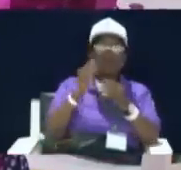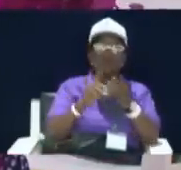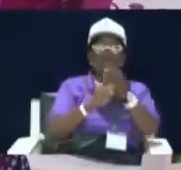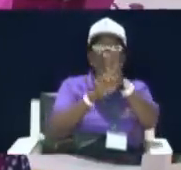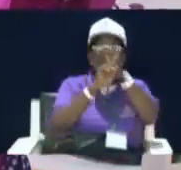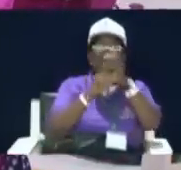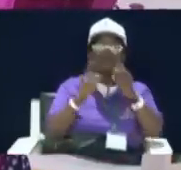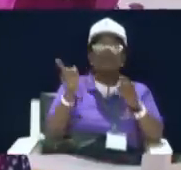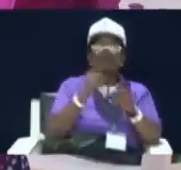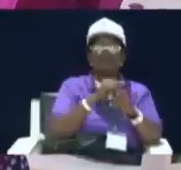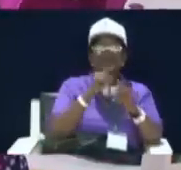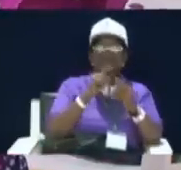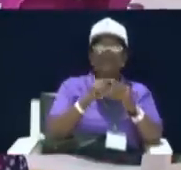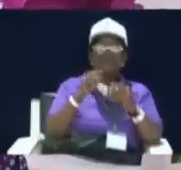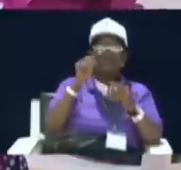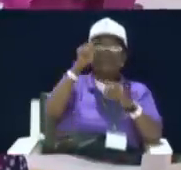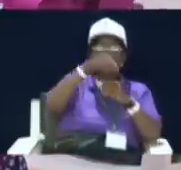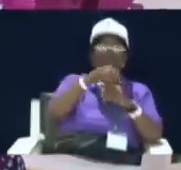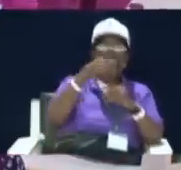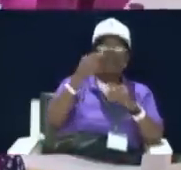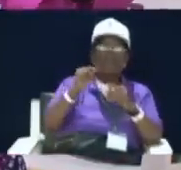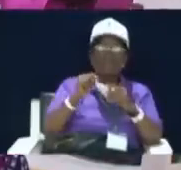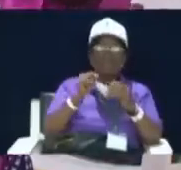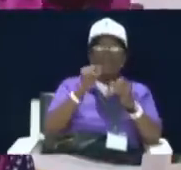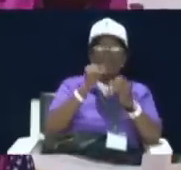Níjọba Ọlọ́run, Ọlọ́run ò ní jẹ́ ká wá yín tì.